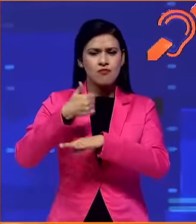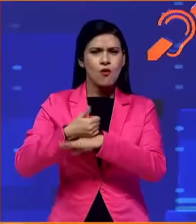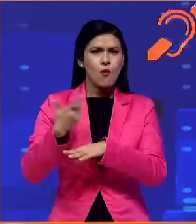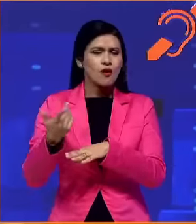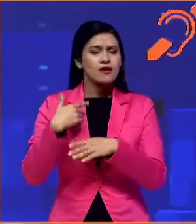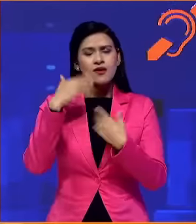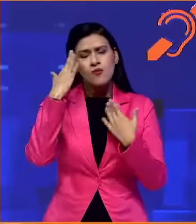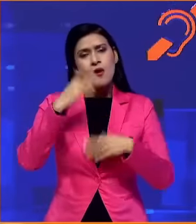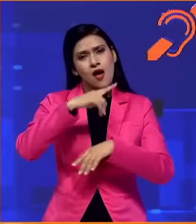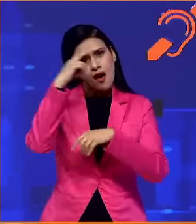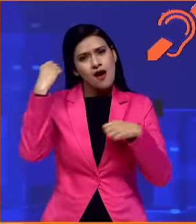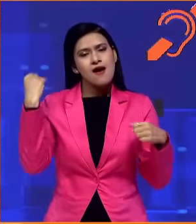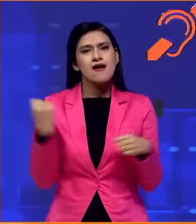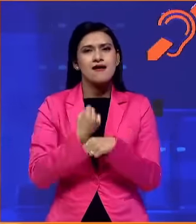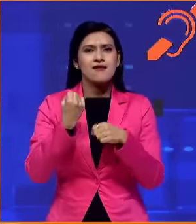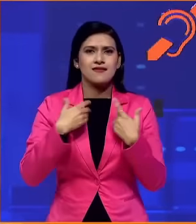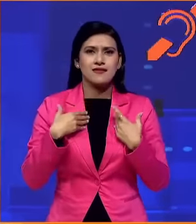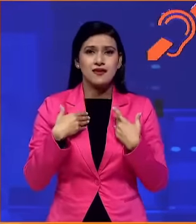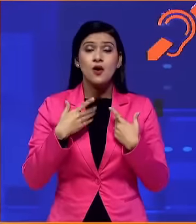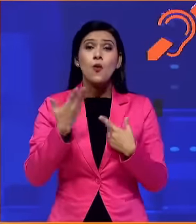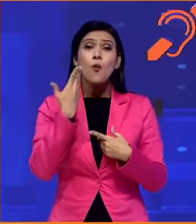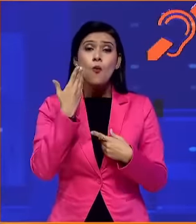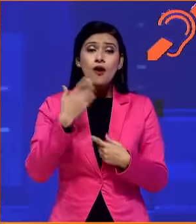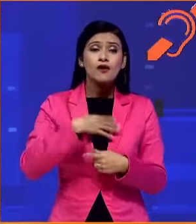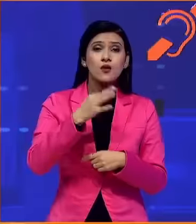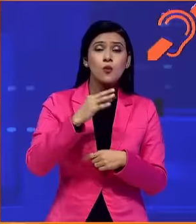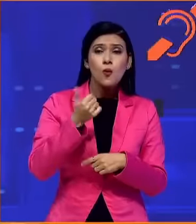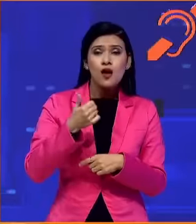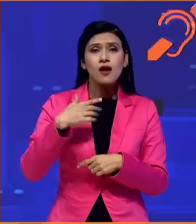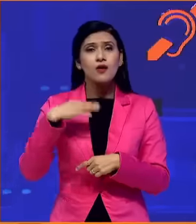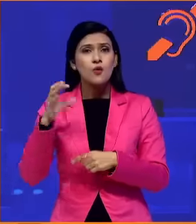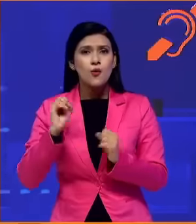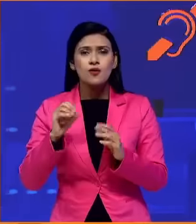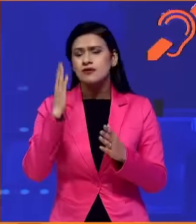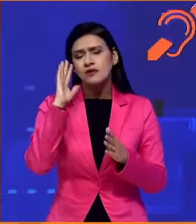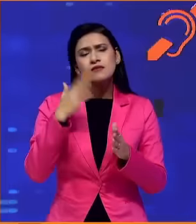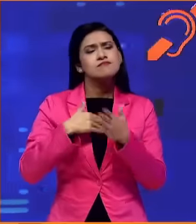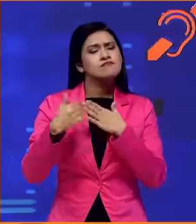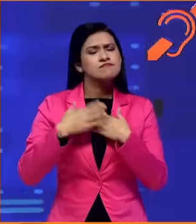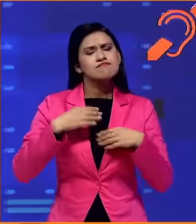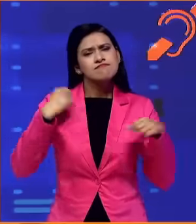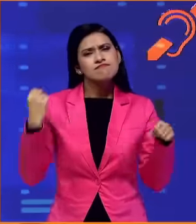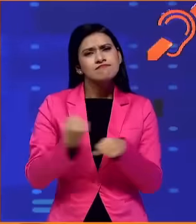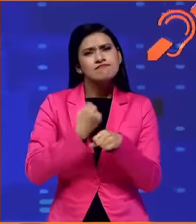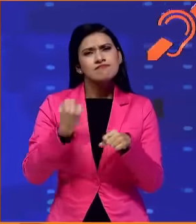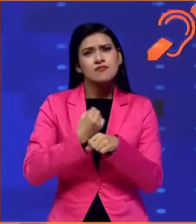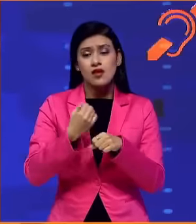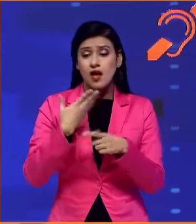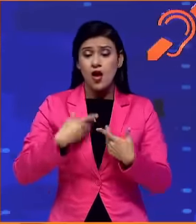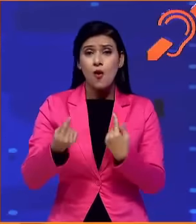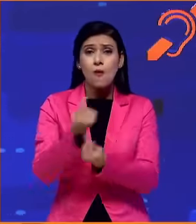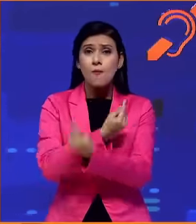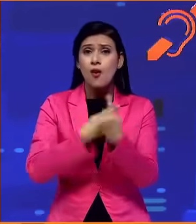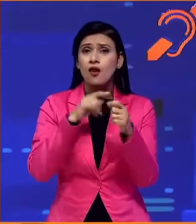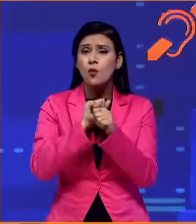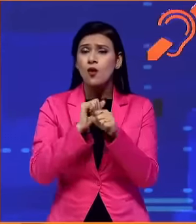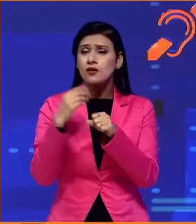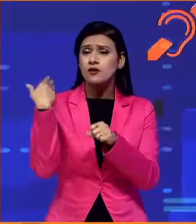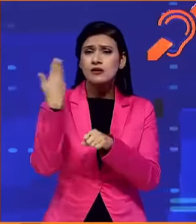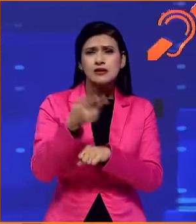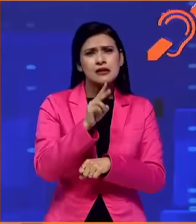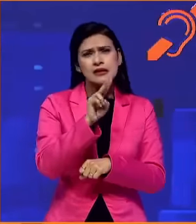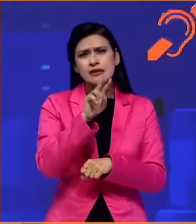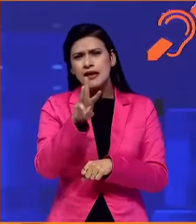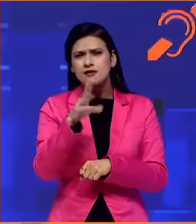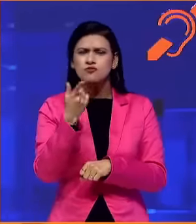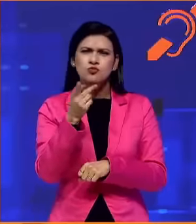हैं।लेकिनकिसेक्याजिम्मेदारीमिलेगी औरकबमिलेगी,यहहमारेहाथमेंनहींहै।अपना कर्तव्यनिभानाहमारेहाथमेंहै।और मुझेराजनीतिमेंआएहुएलगभग23-24साल